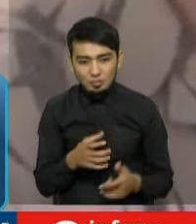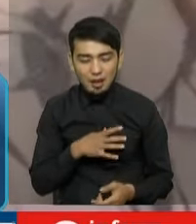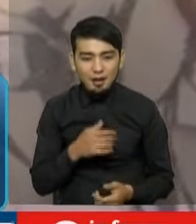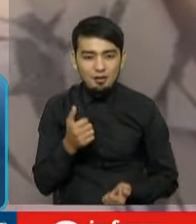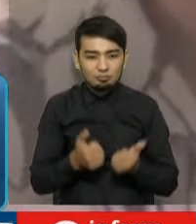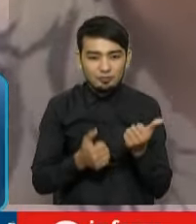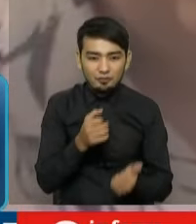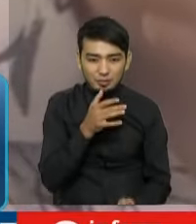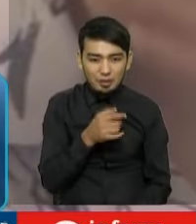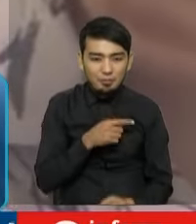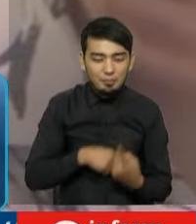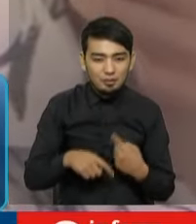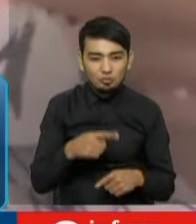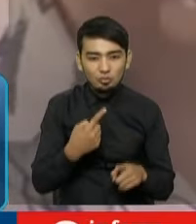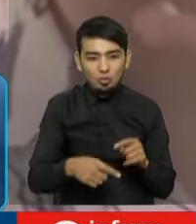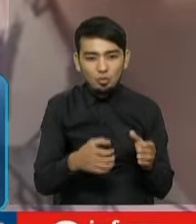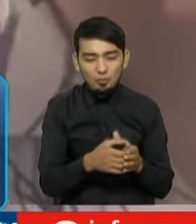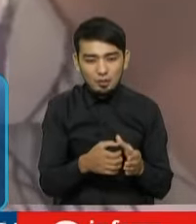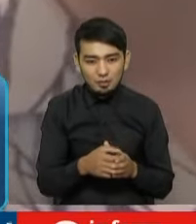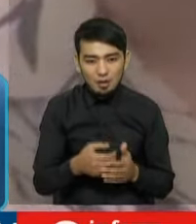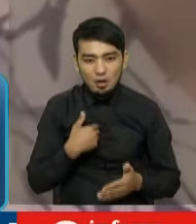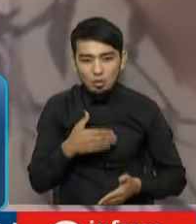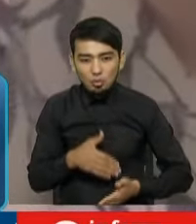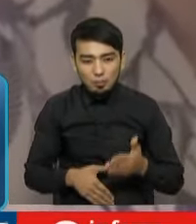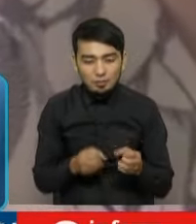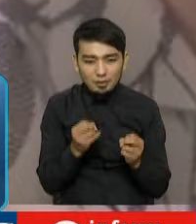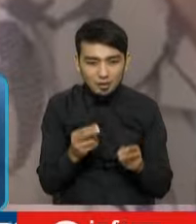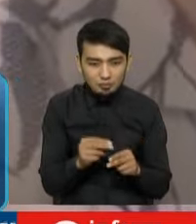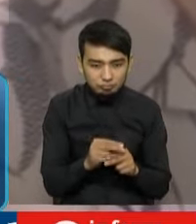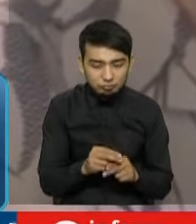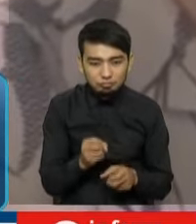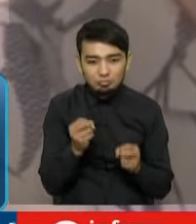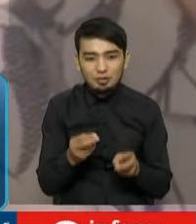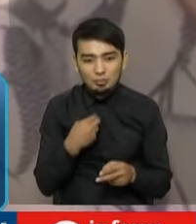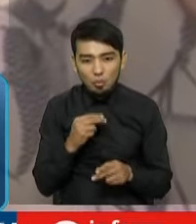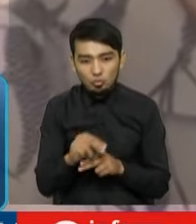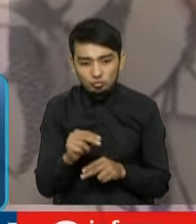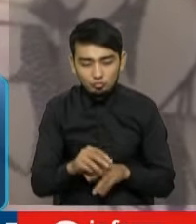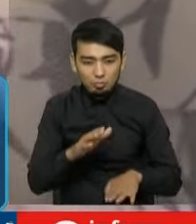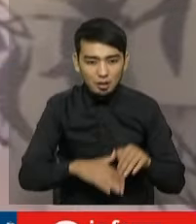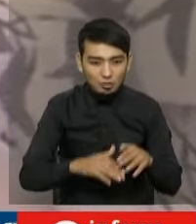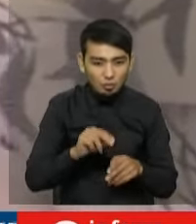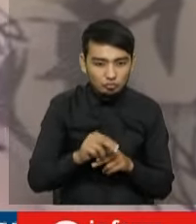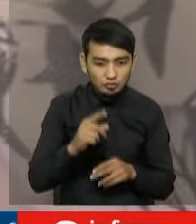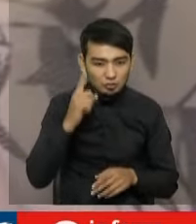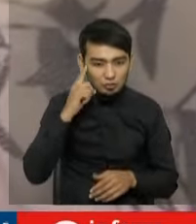біз басқа командаларға роботтарды құрастырып, оларға көмектесіп, олармен бірге практика жасап, ойындарға қатысқанбыз.